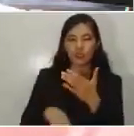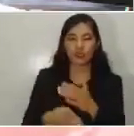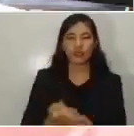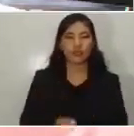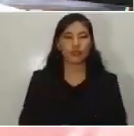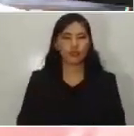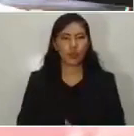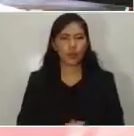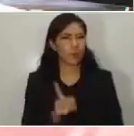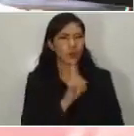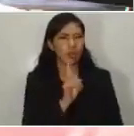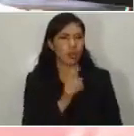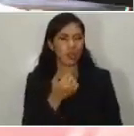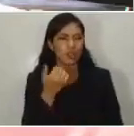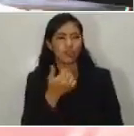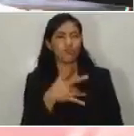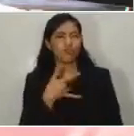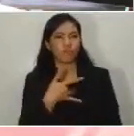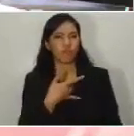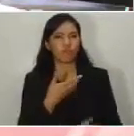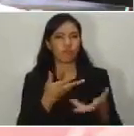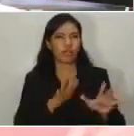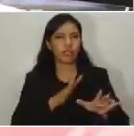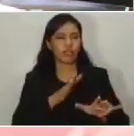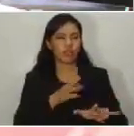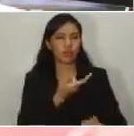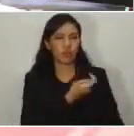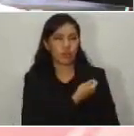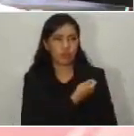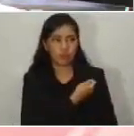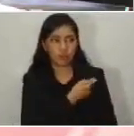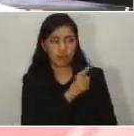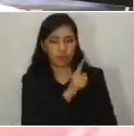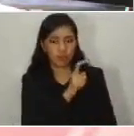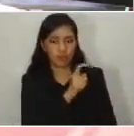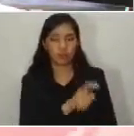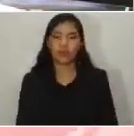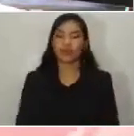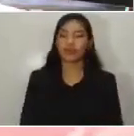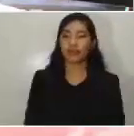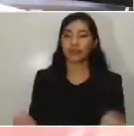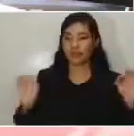Undersecretary at DFA Director General Eric Domingo. Thank you, Doc. Maraming salamat din.